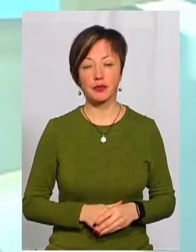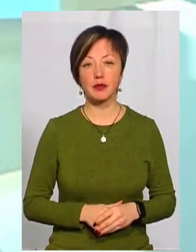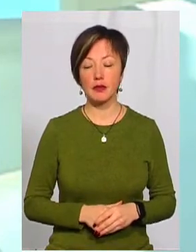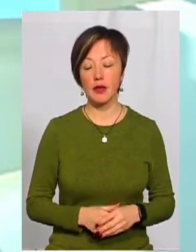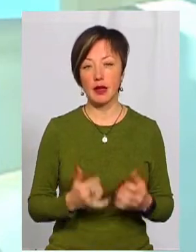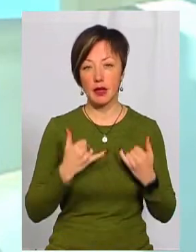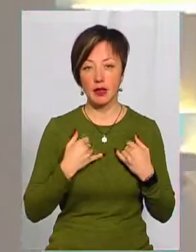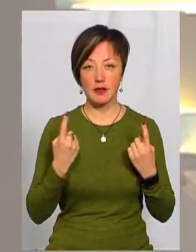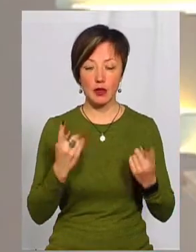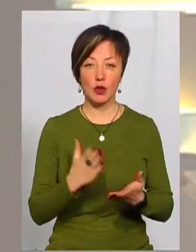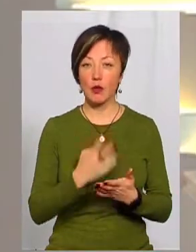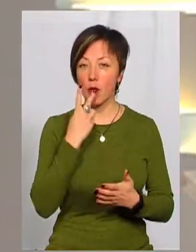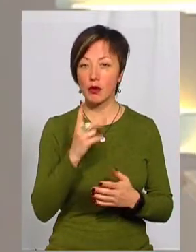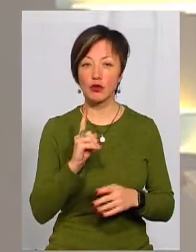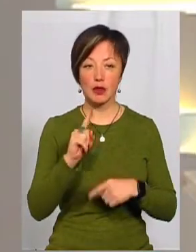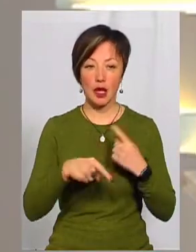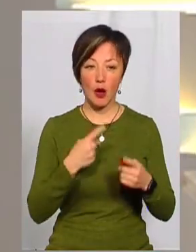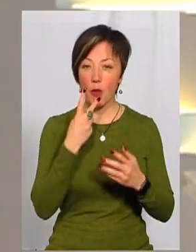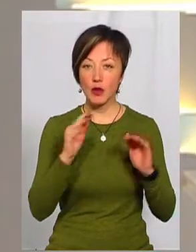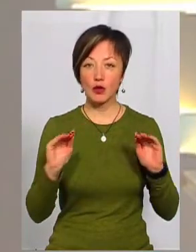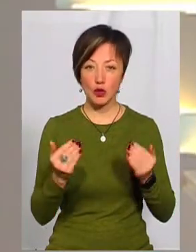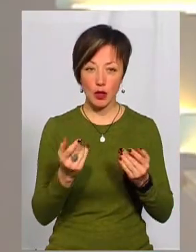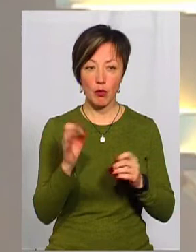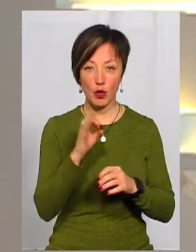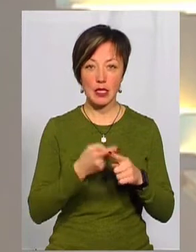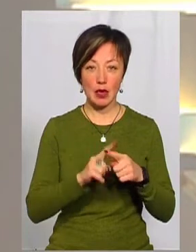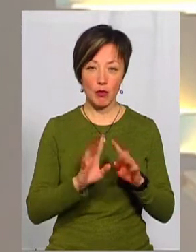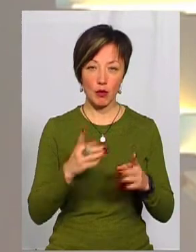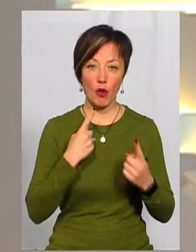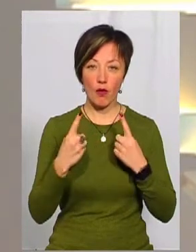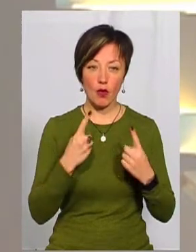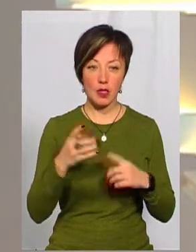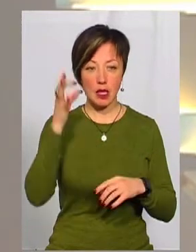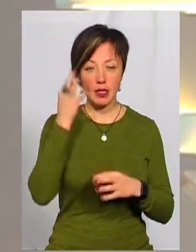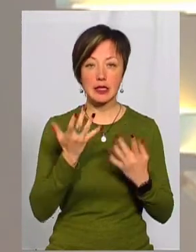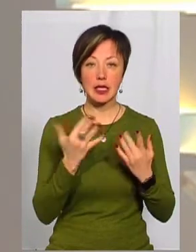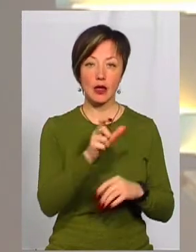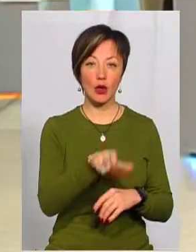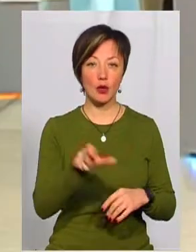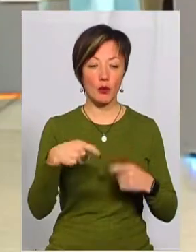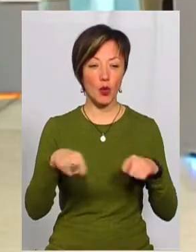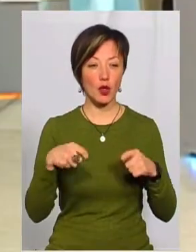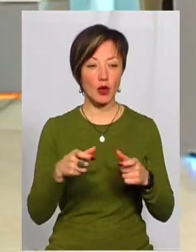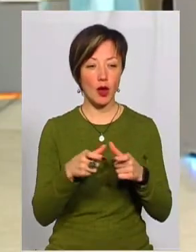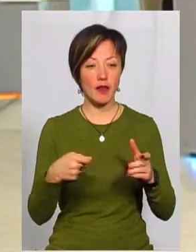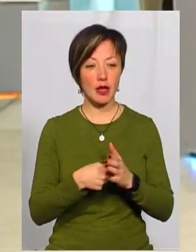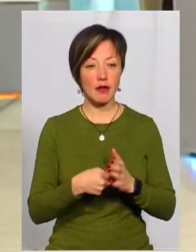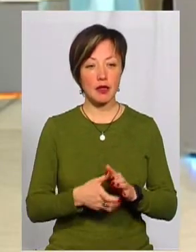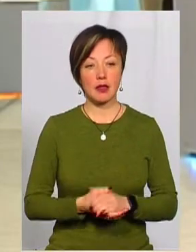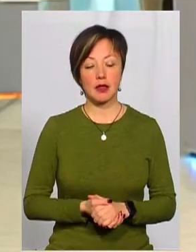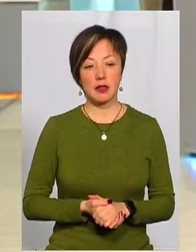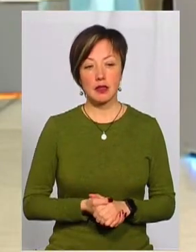є суттєвою. Ми бачимо, що буде... Ми ще подивимося сюжет і трішки про це поговоримо. Там теж є згадки, скільки було продано квитків. А